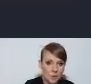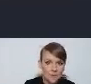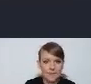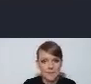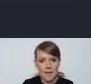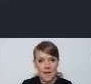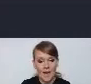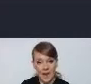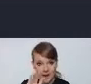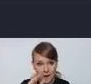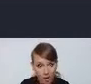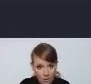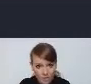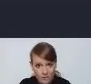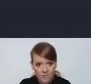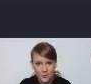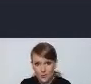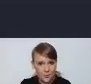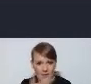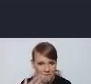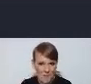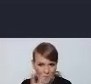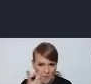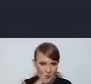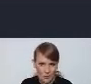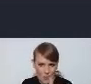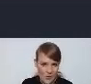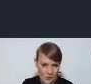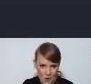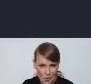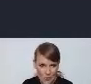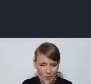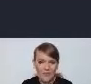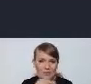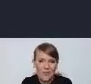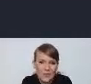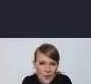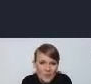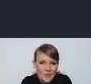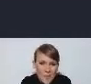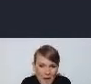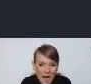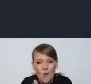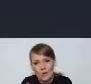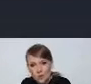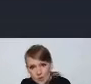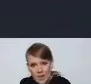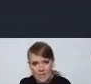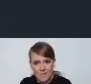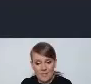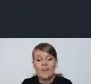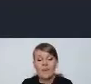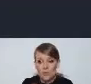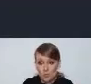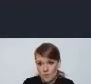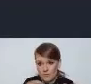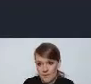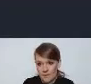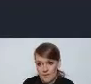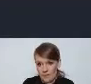to nie są to przedsięwzięcia powyżej 100 milionów złotych. To są przedsięwzięcia małe albo średnie. I one dominują w tej chwili na